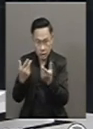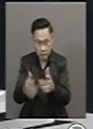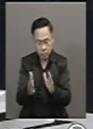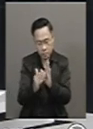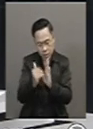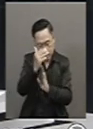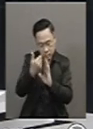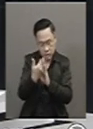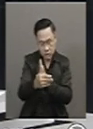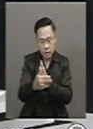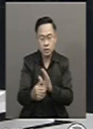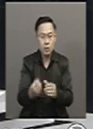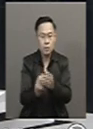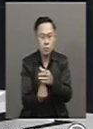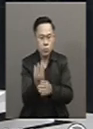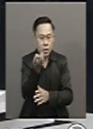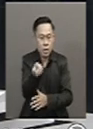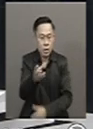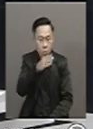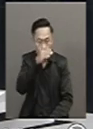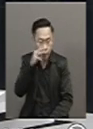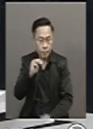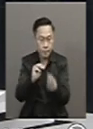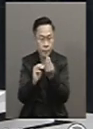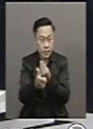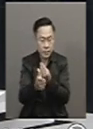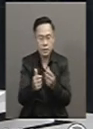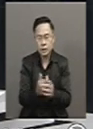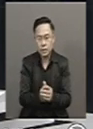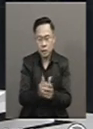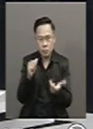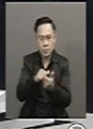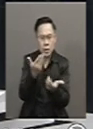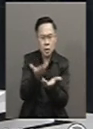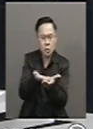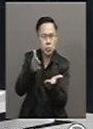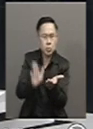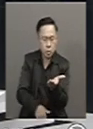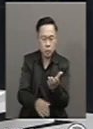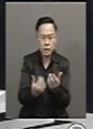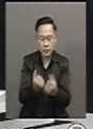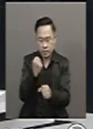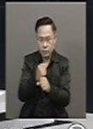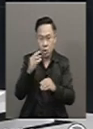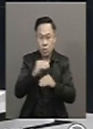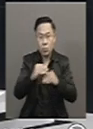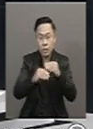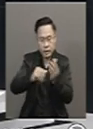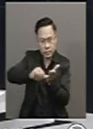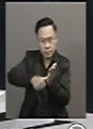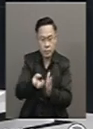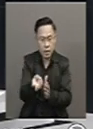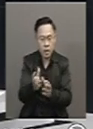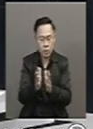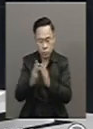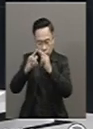เหนือภาคอีสานที่เขาปลูกข้าวหอมมะลิแล้วก็ปัญหาราคาตกต่ำผ่านมาตรการจำนำข้าวที่ยุ้งฉางปราก